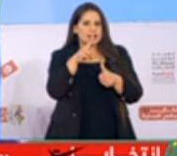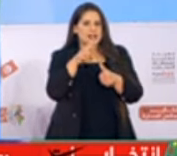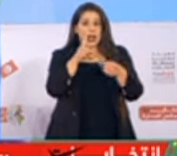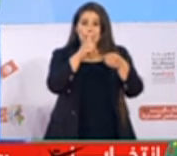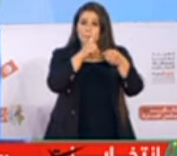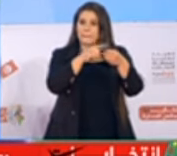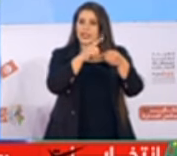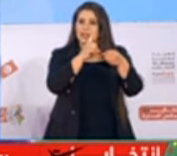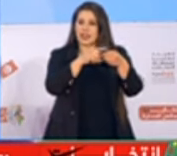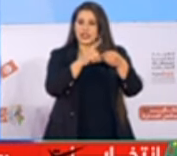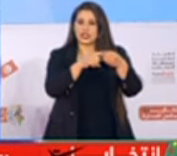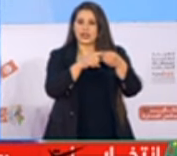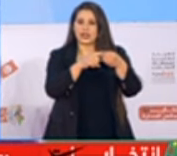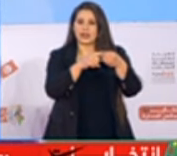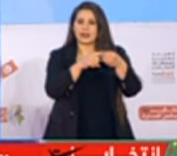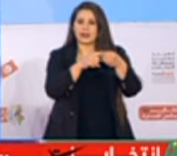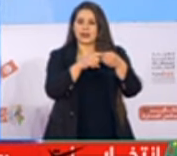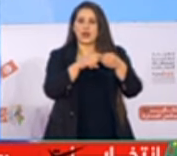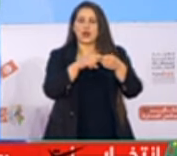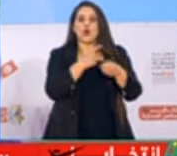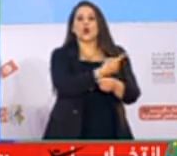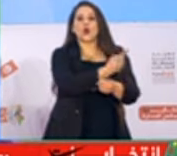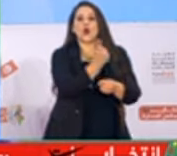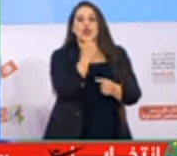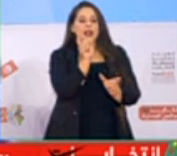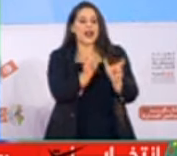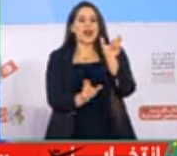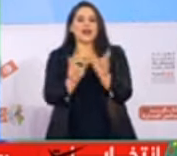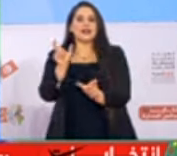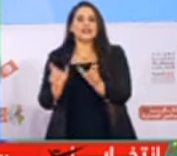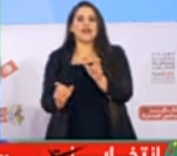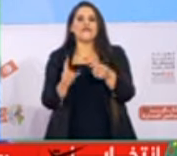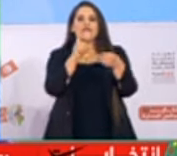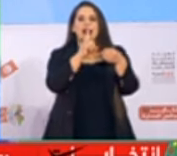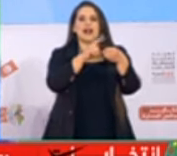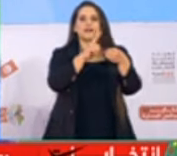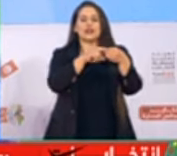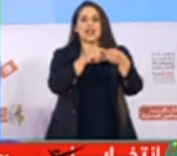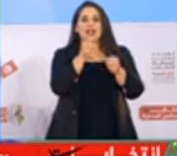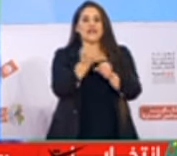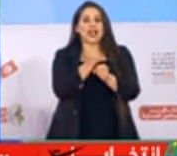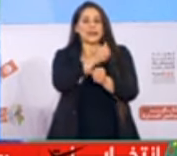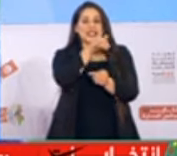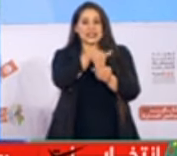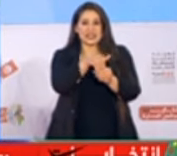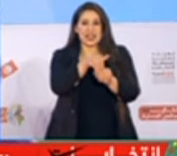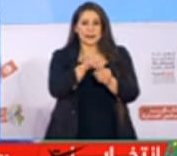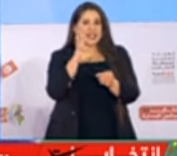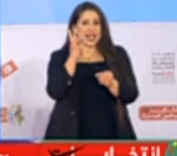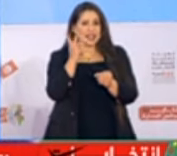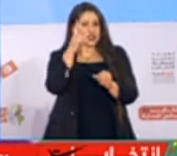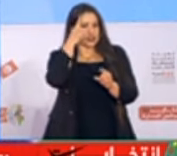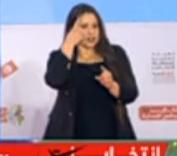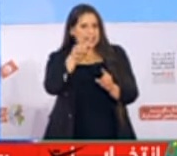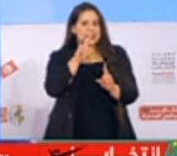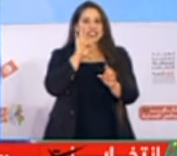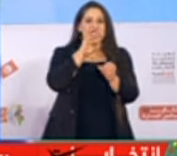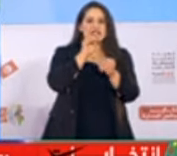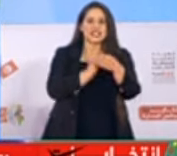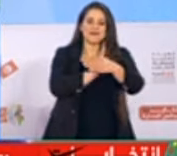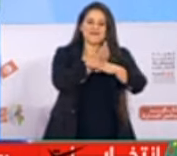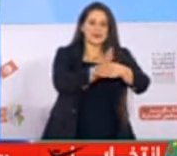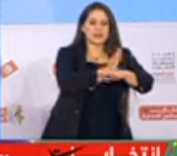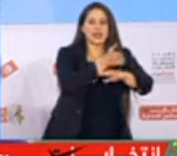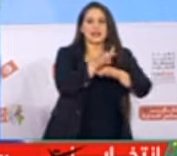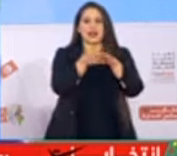مع كل الأطراف المتدخلة في العملية الانتخابية لتحفيز الناخبين على التوجه خاصة